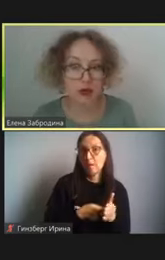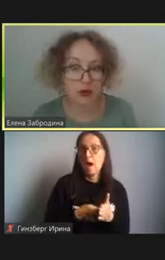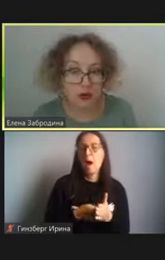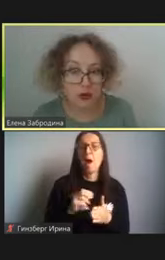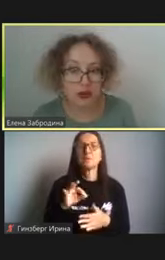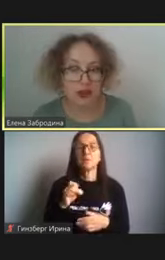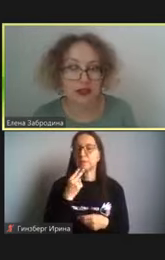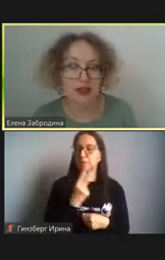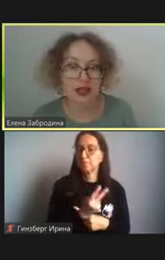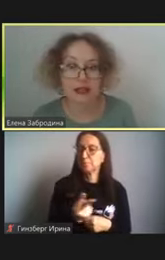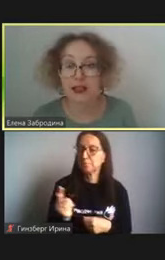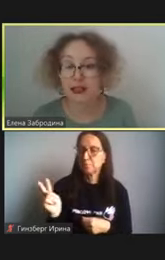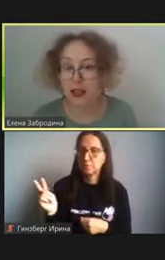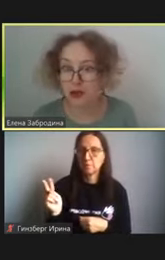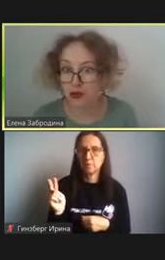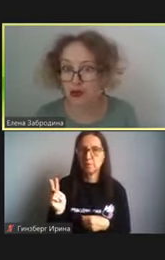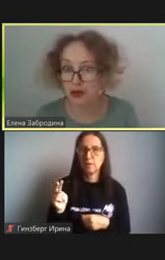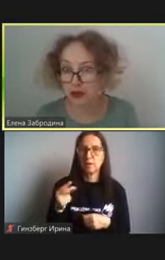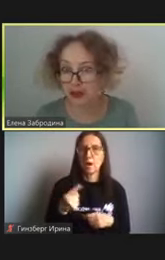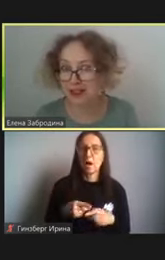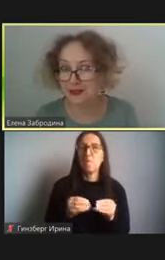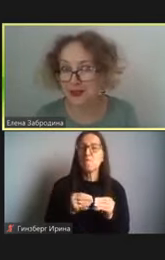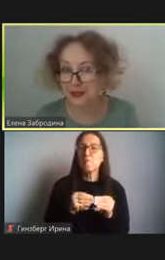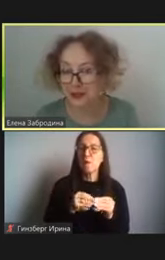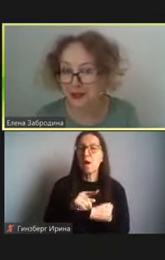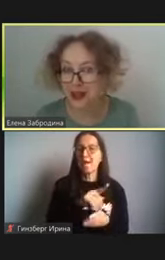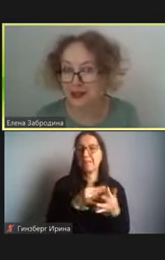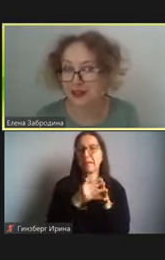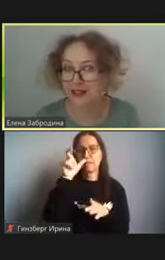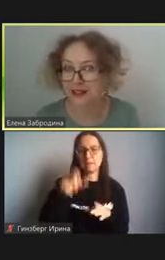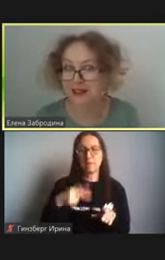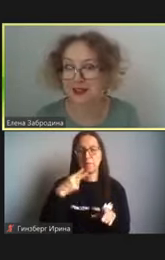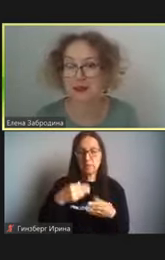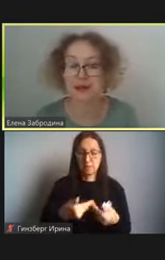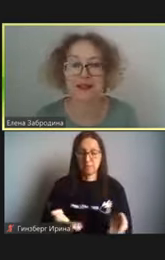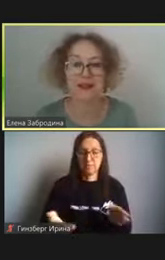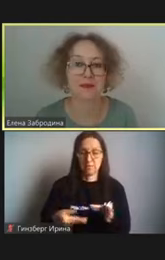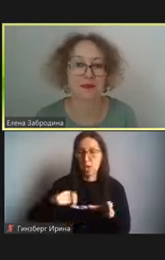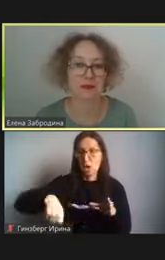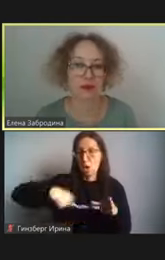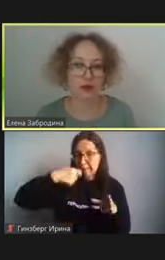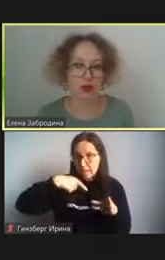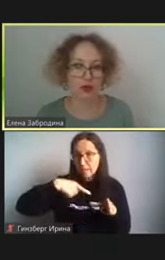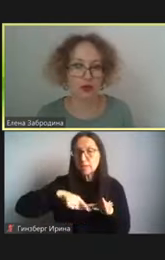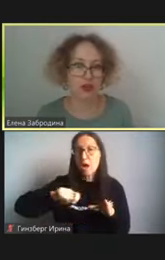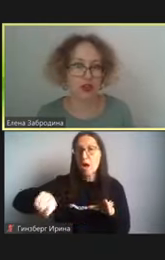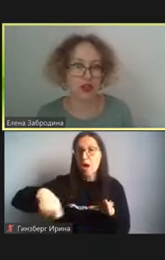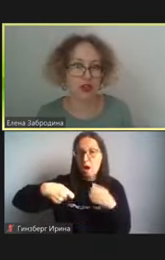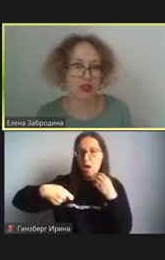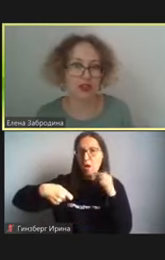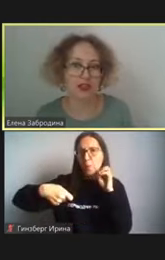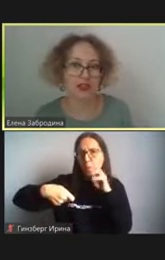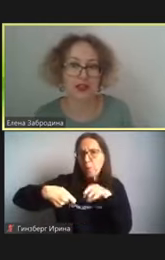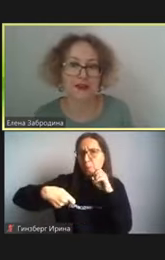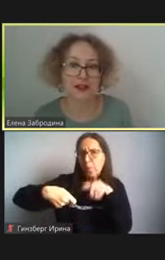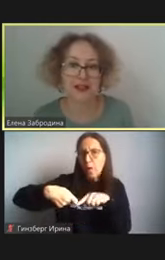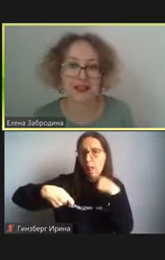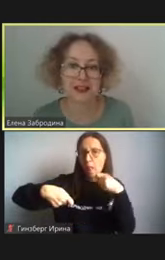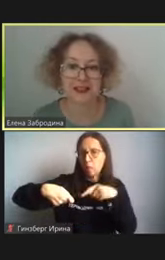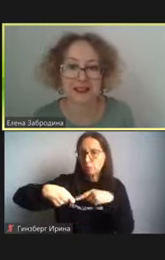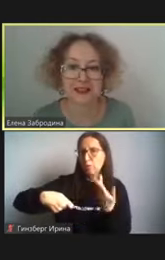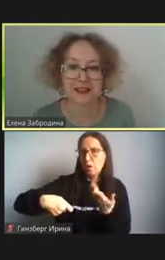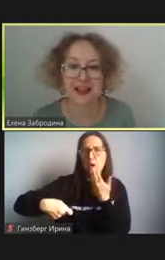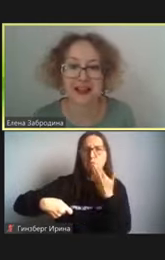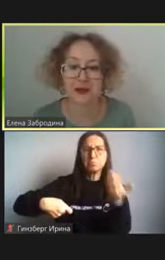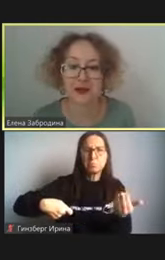сатир, дует крестьянин на ложку. Вот и здесь, видите, изображен как раз этот момент. «А что ты сейчас делаешь?» — говорит